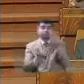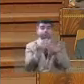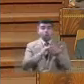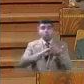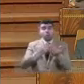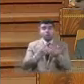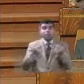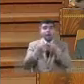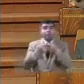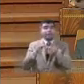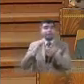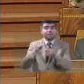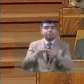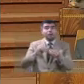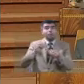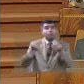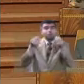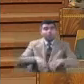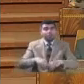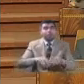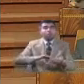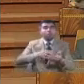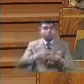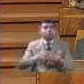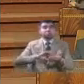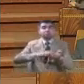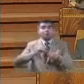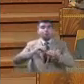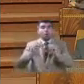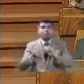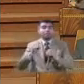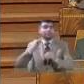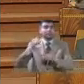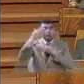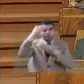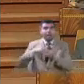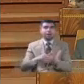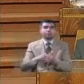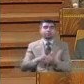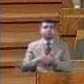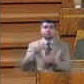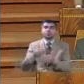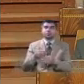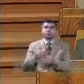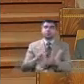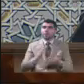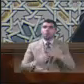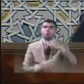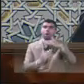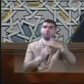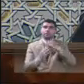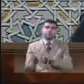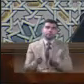دائرة الحلول، إن لم نقل ستؤدي إلى غرق البلاد في دوامة من المشاكل والتداعيات على جميع المستويات. شكرا سيد النائب، انتهى الوقت.